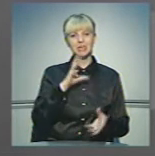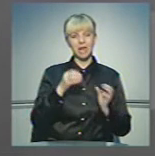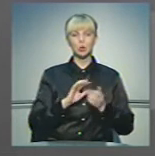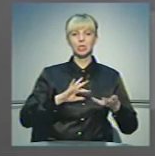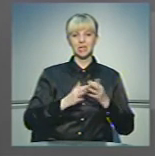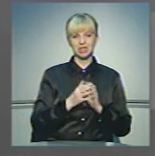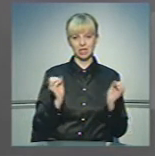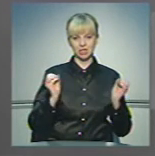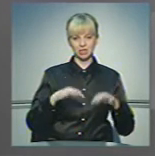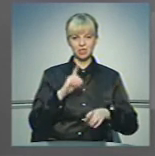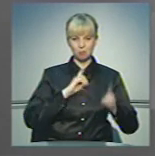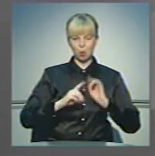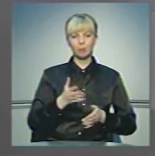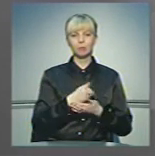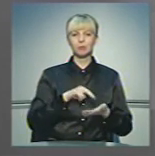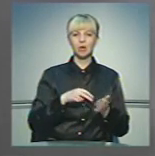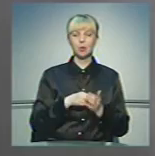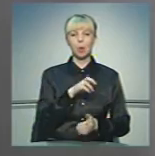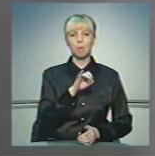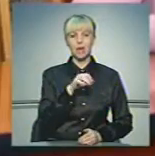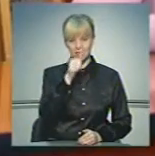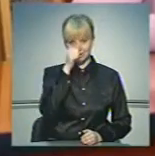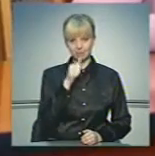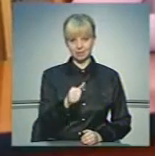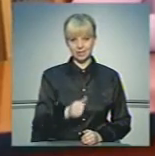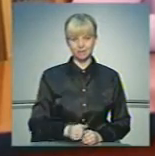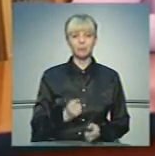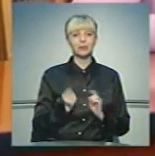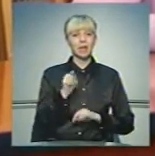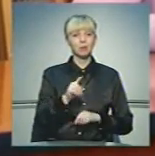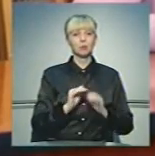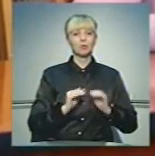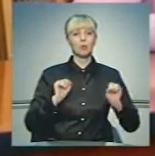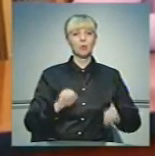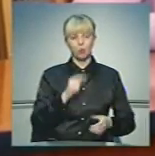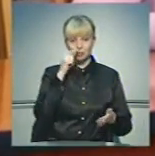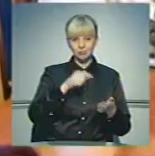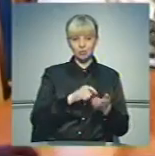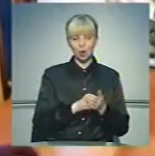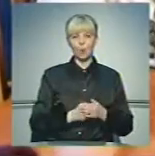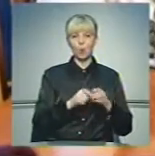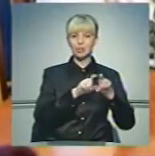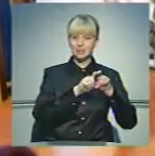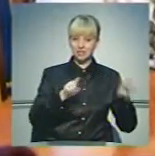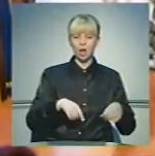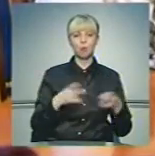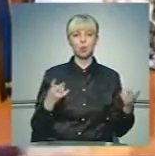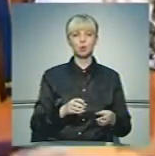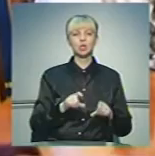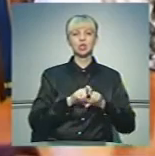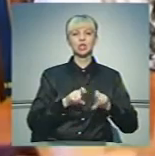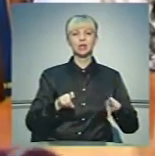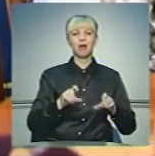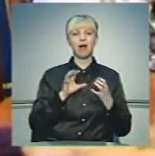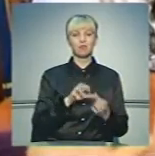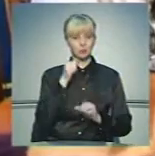загальносільські збори. Ми плануємо їх провести у березні місяці. Для того, щоб діти могли дістатися до опорних закладів, потрібні шкільні